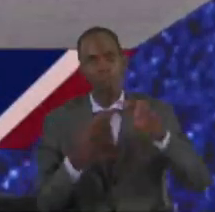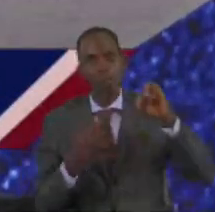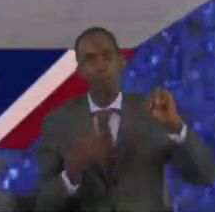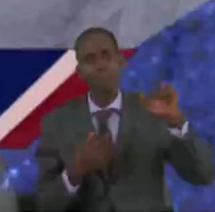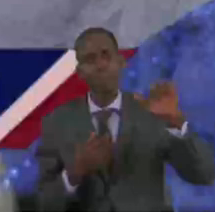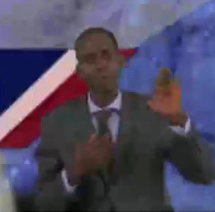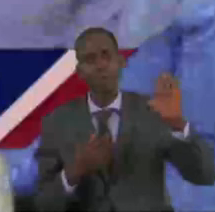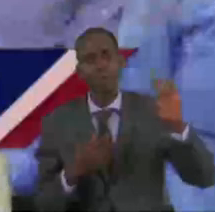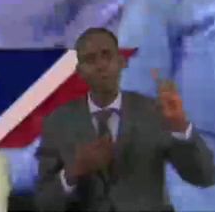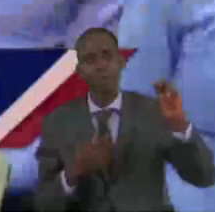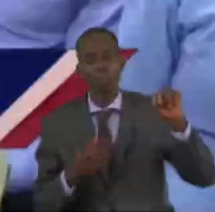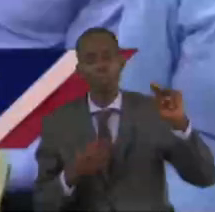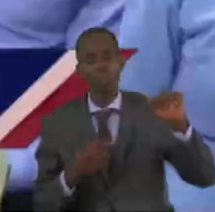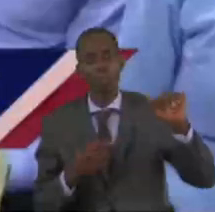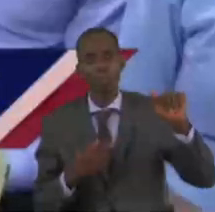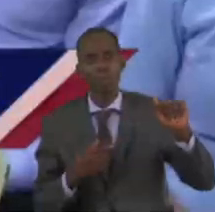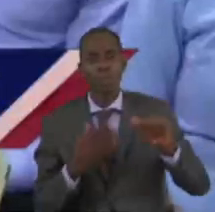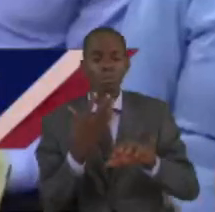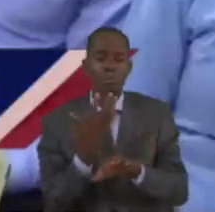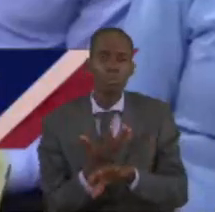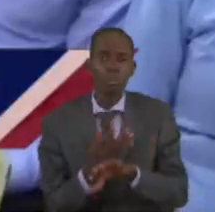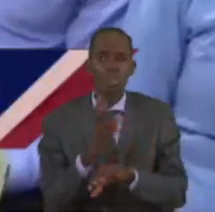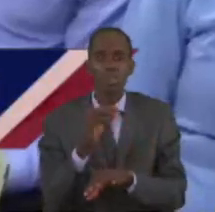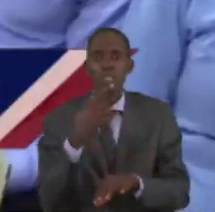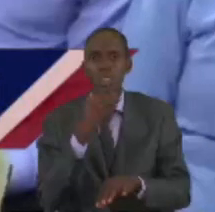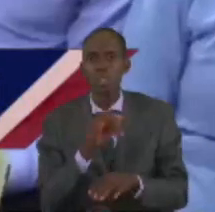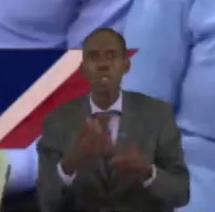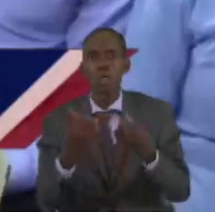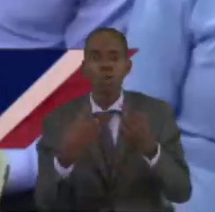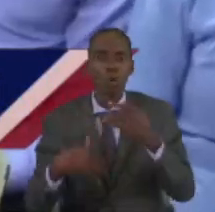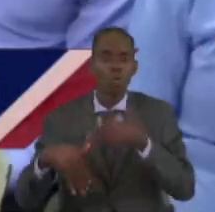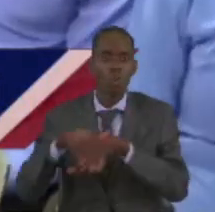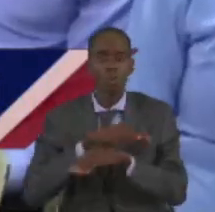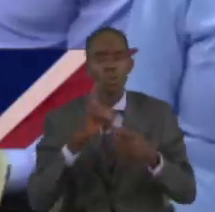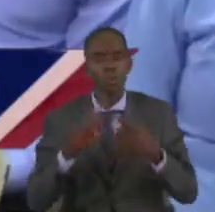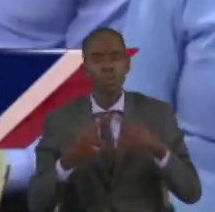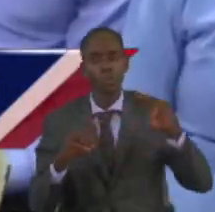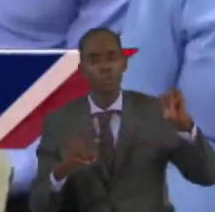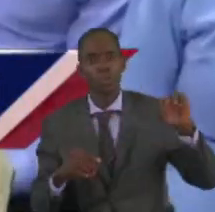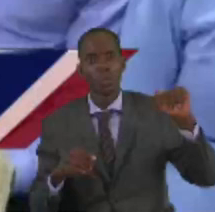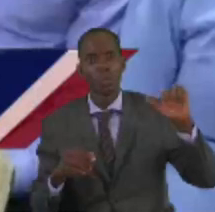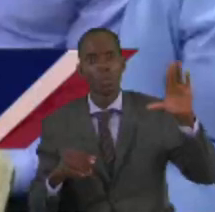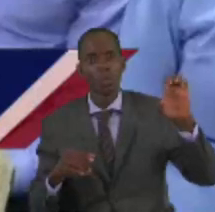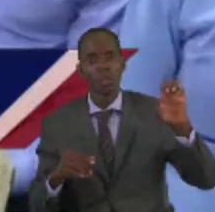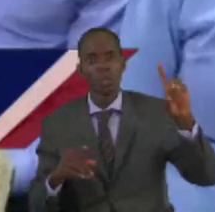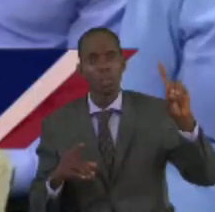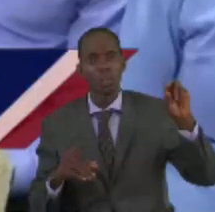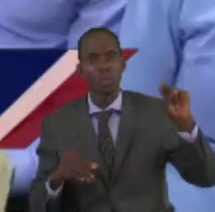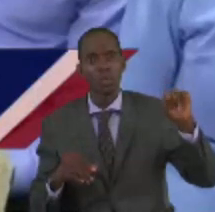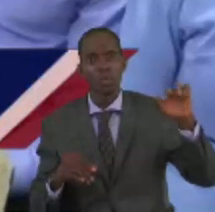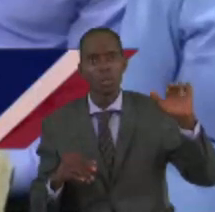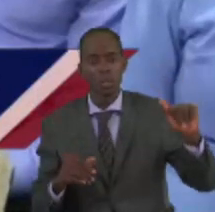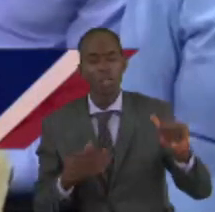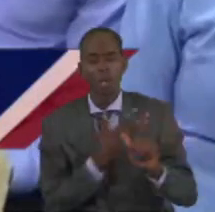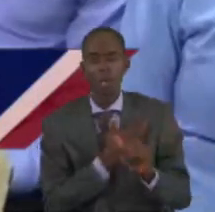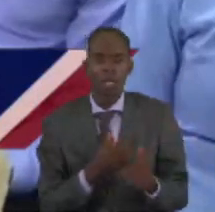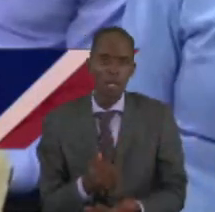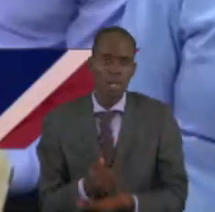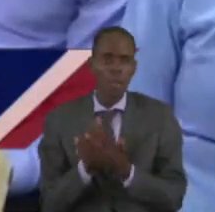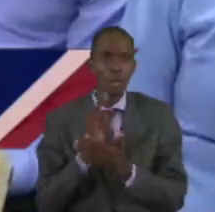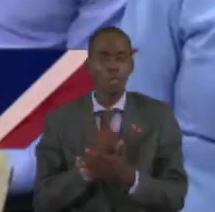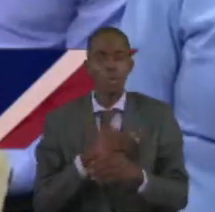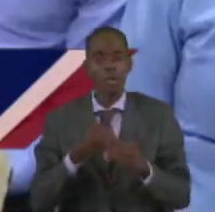Macédonien lui apparut et lui fit cette prière. Passe en Macédoine, secours-nous.